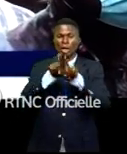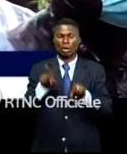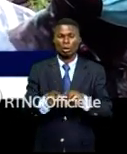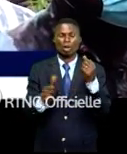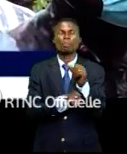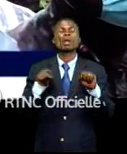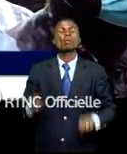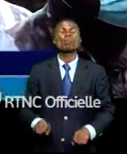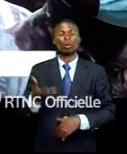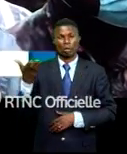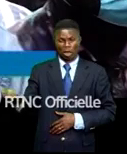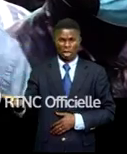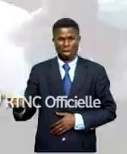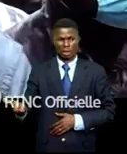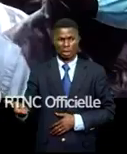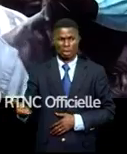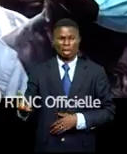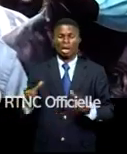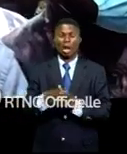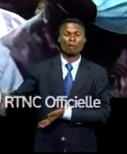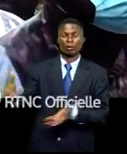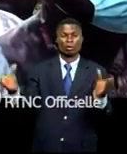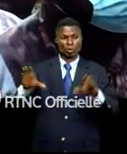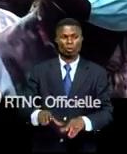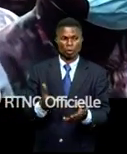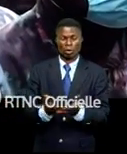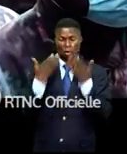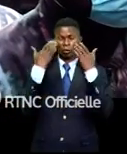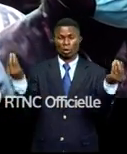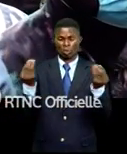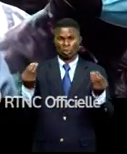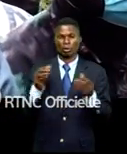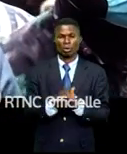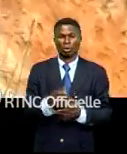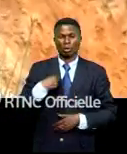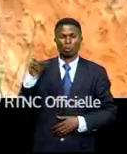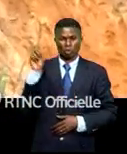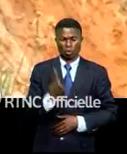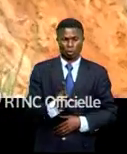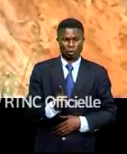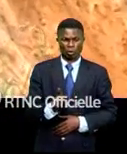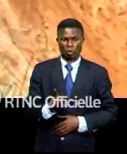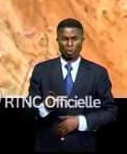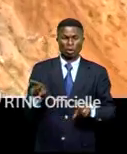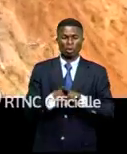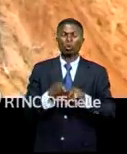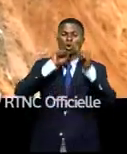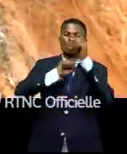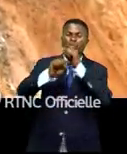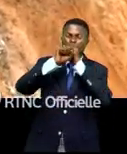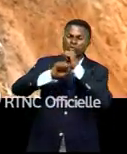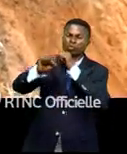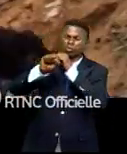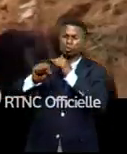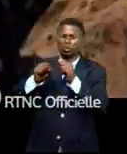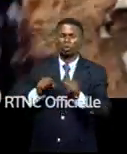vies humaines qui sont emportées avec ces érosions-là. Voilà pourquoi je suis venu dans une sorte de campagne de